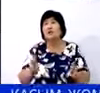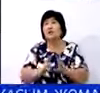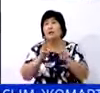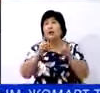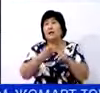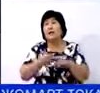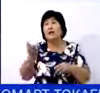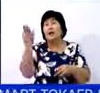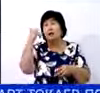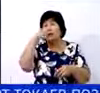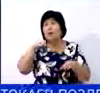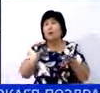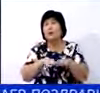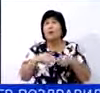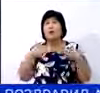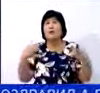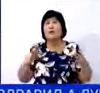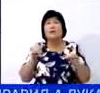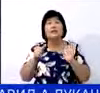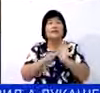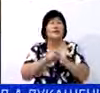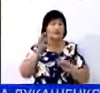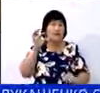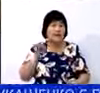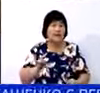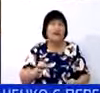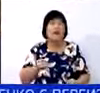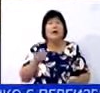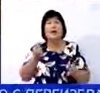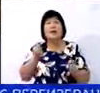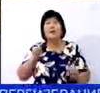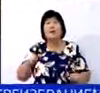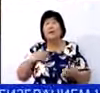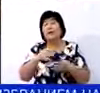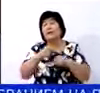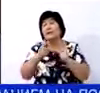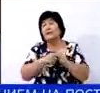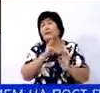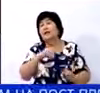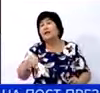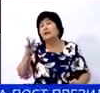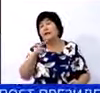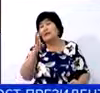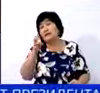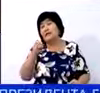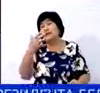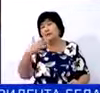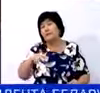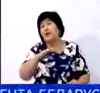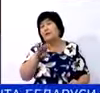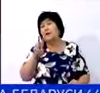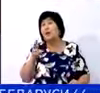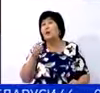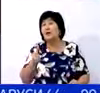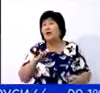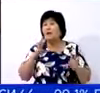по сравнению с прошлым годом больше почти на 6%. Материальный ущерб составил 17 миллиардов 450 миллионов тенге.